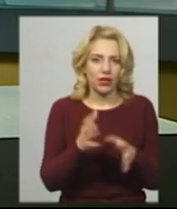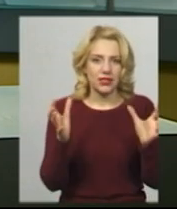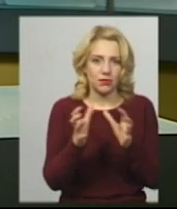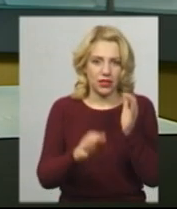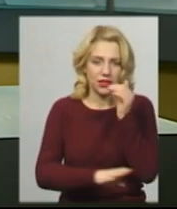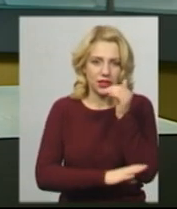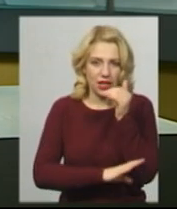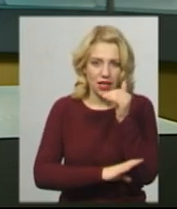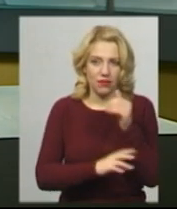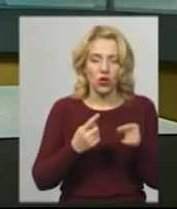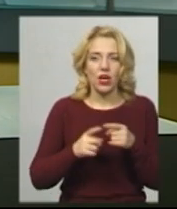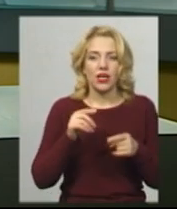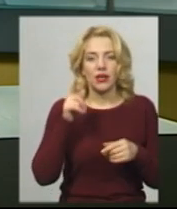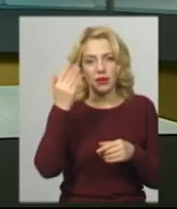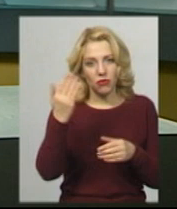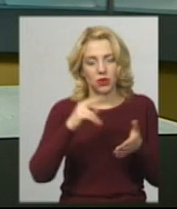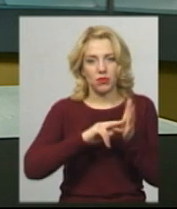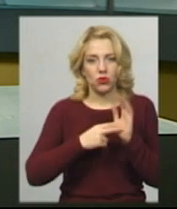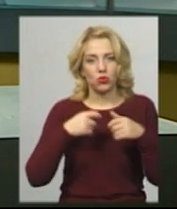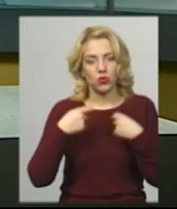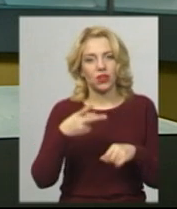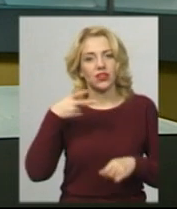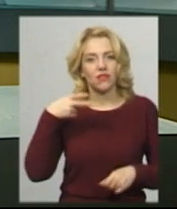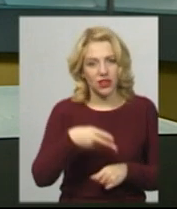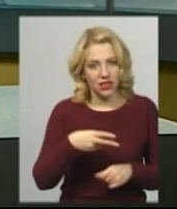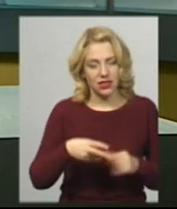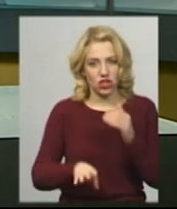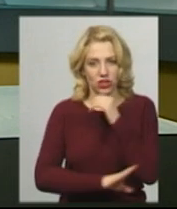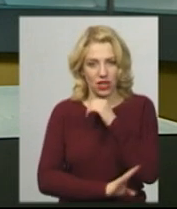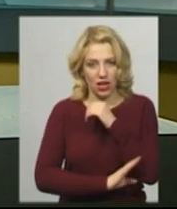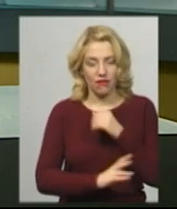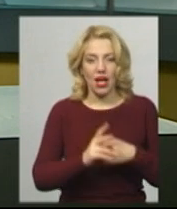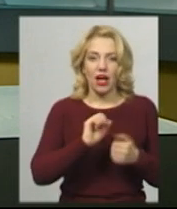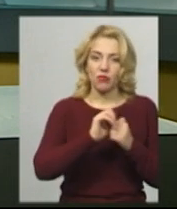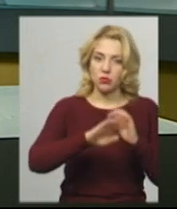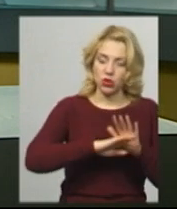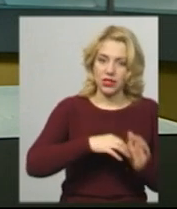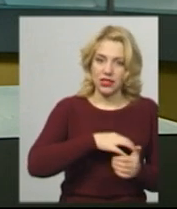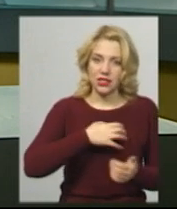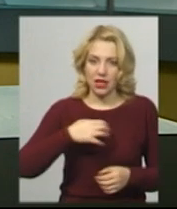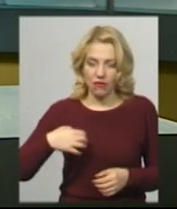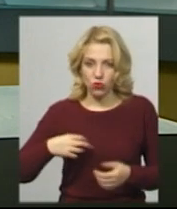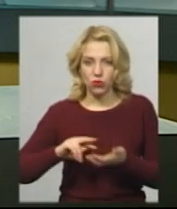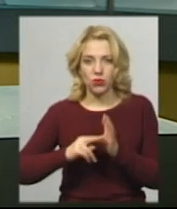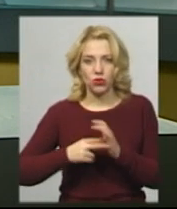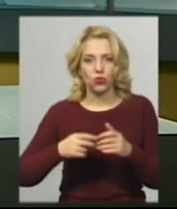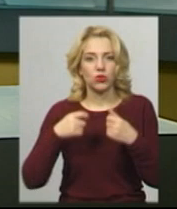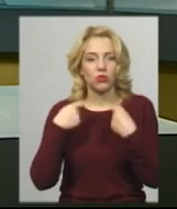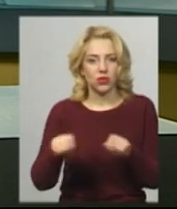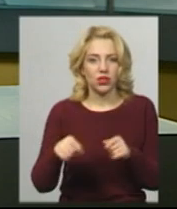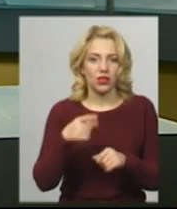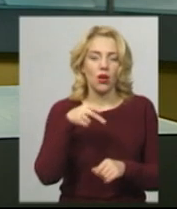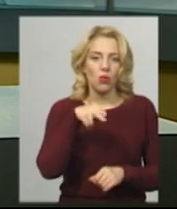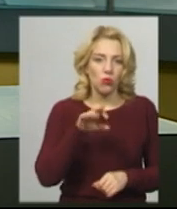планах реалізувати понад 2 тисячі ялинок та сосен. Кам'янець-Подільський і Славутський лісгоспи готують до продажу по 1500 дерев.